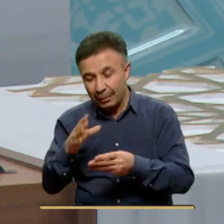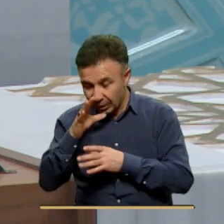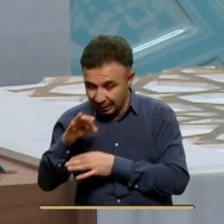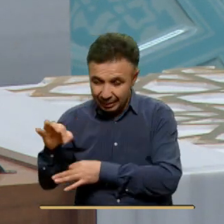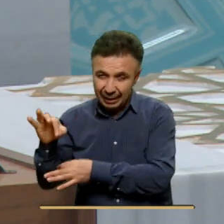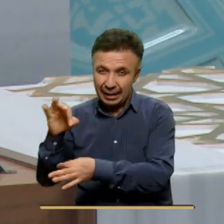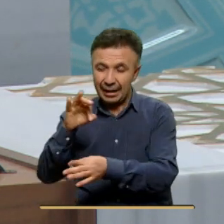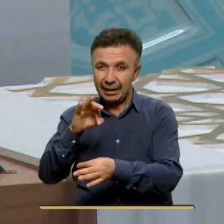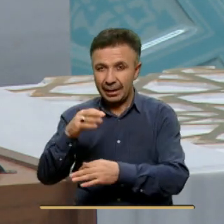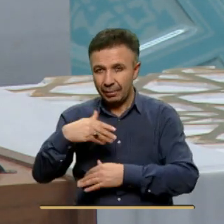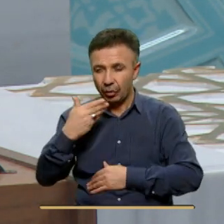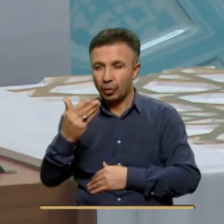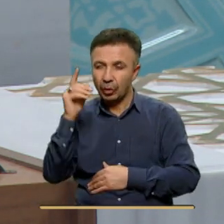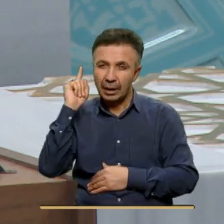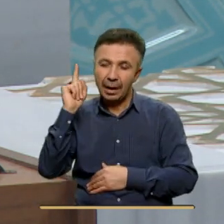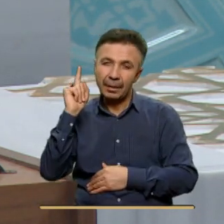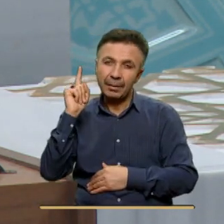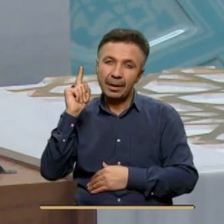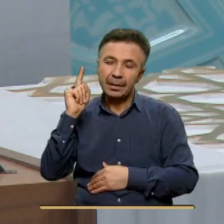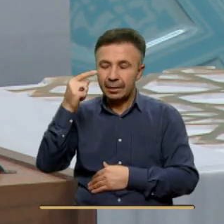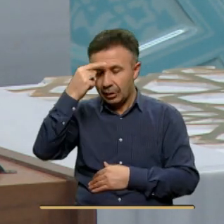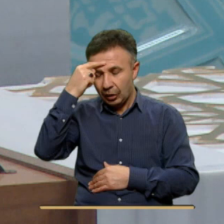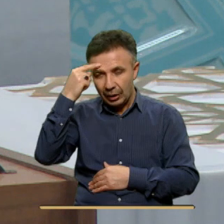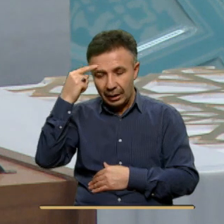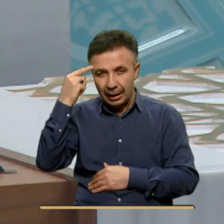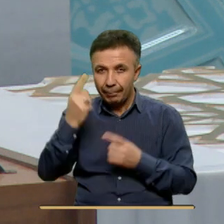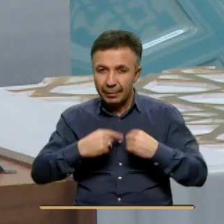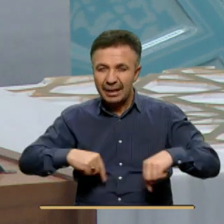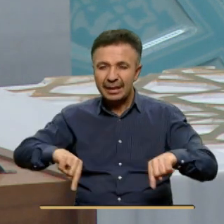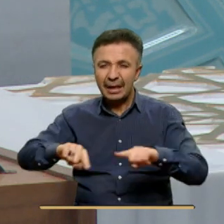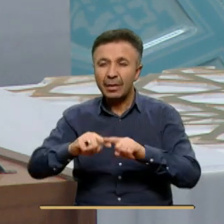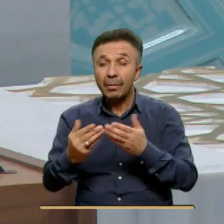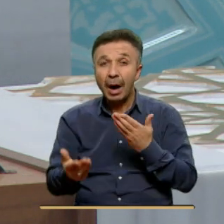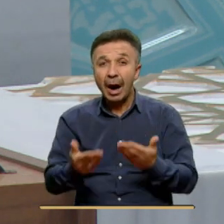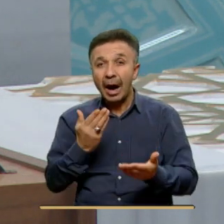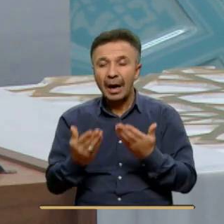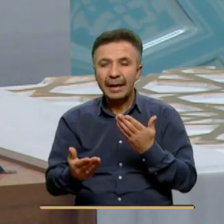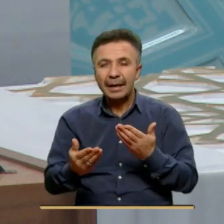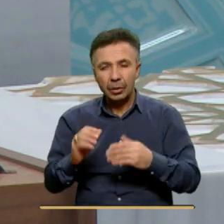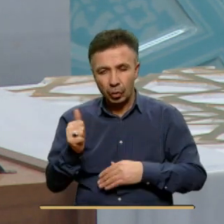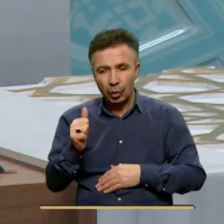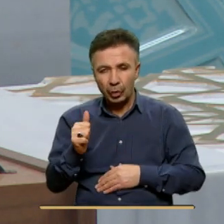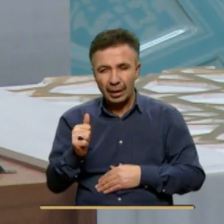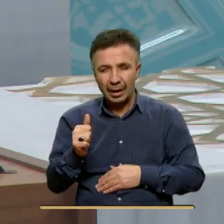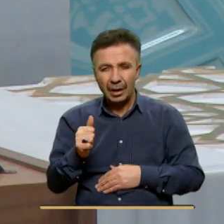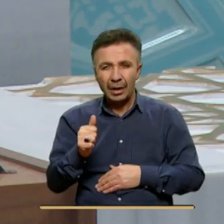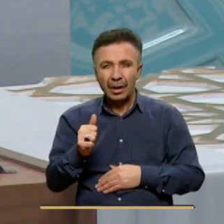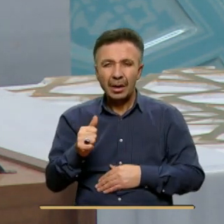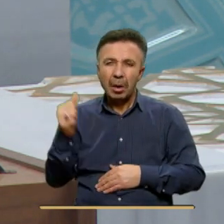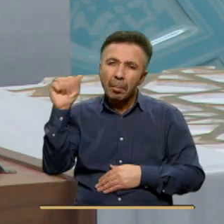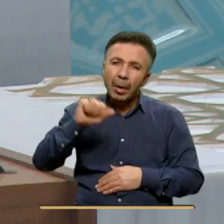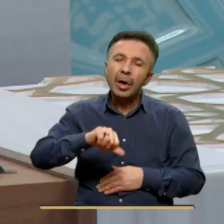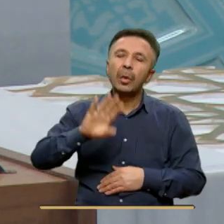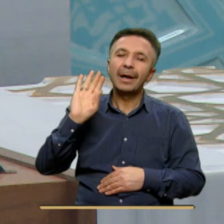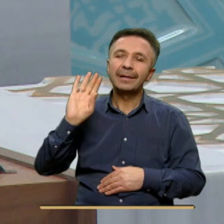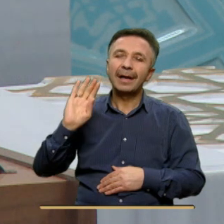buyuruyor. Rabbimiz Celle Celaluhu inşallah bizleri o günde mahcup olan değil, alnı